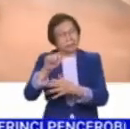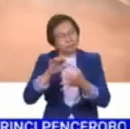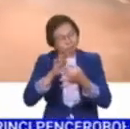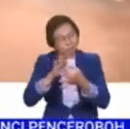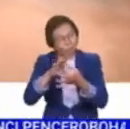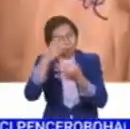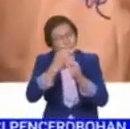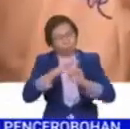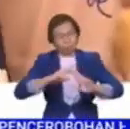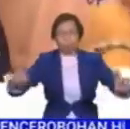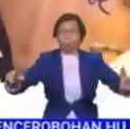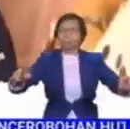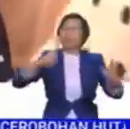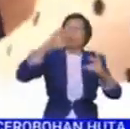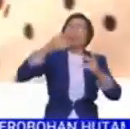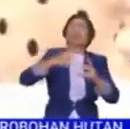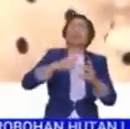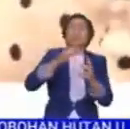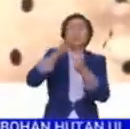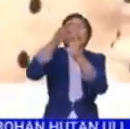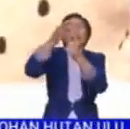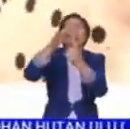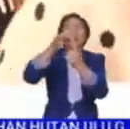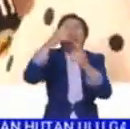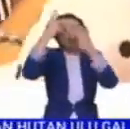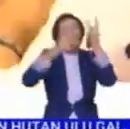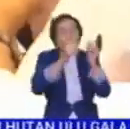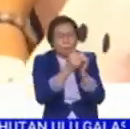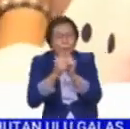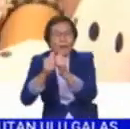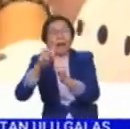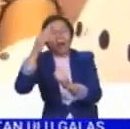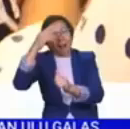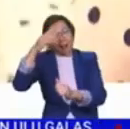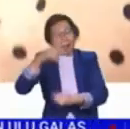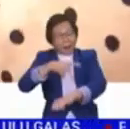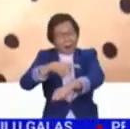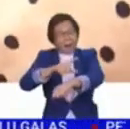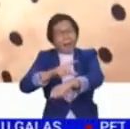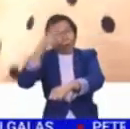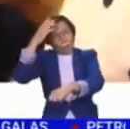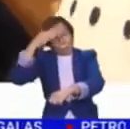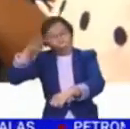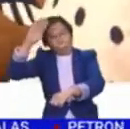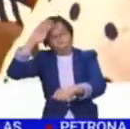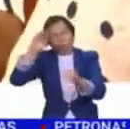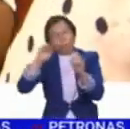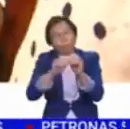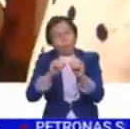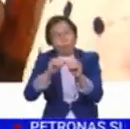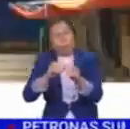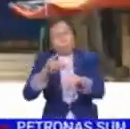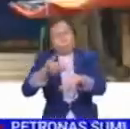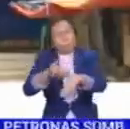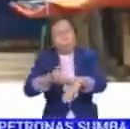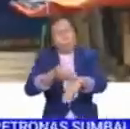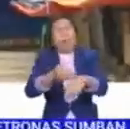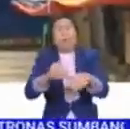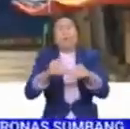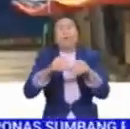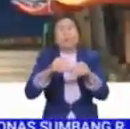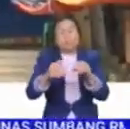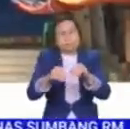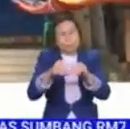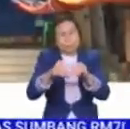bagi menyediakan paket pelancongan secara bersama lankaweb rilis bagi memberi nilai tambah produk pelancongan sedih